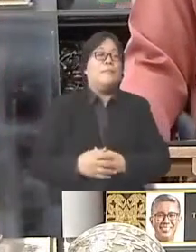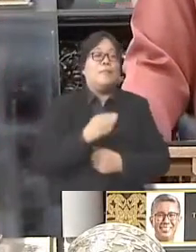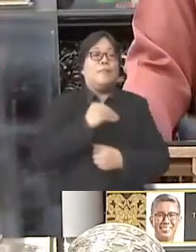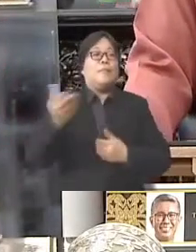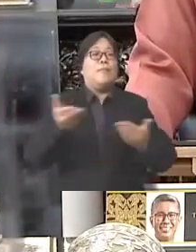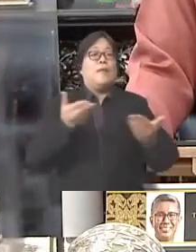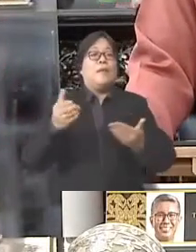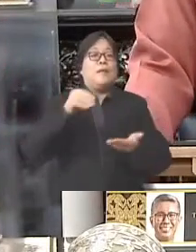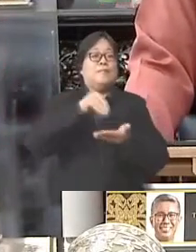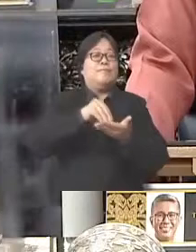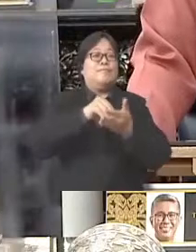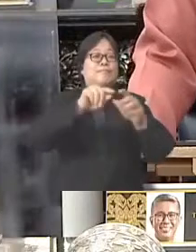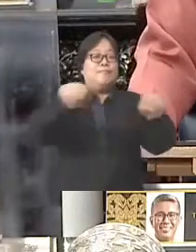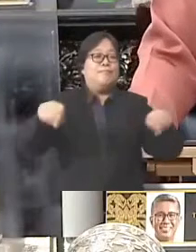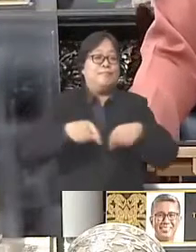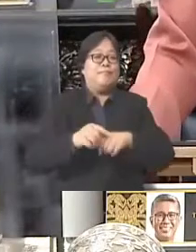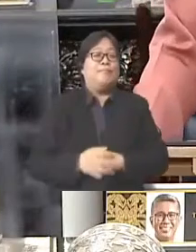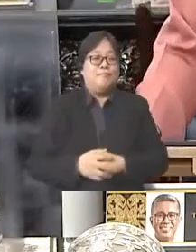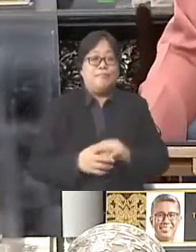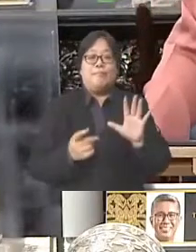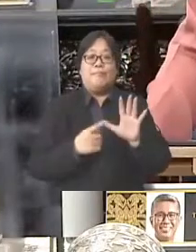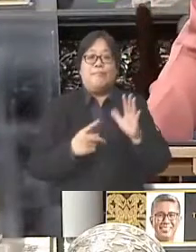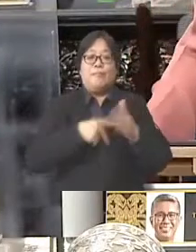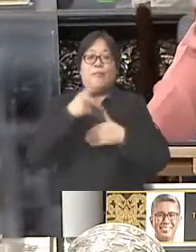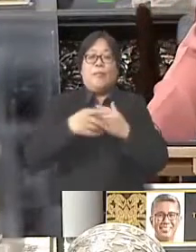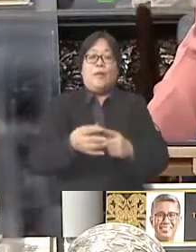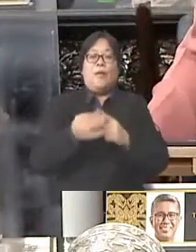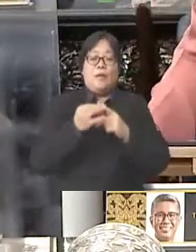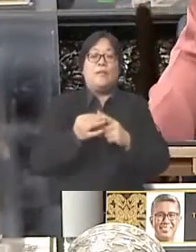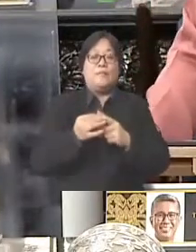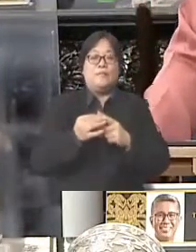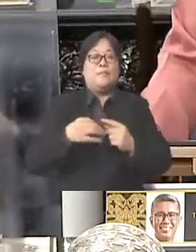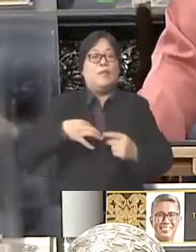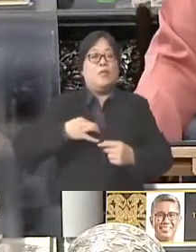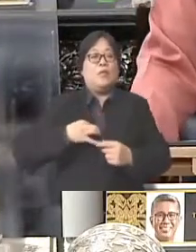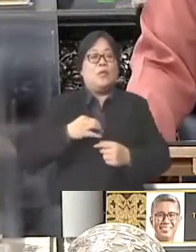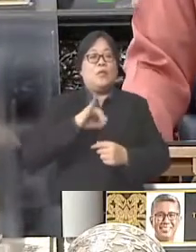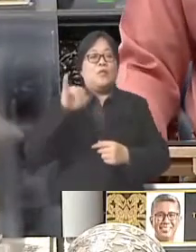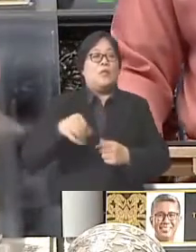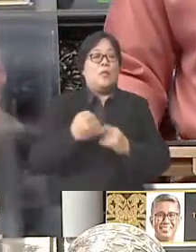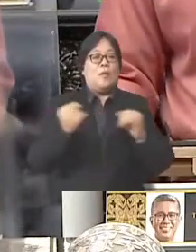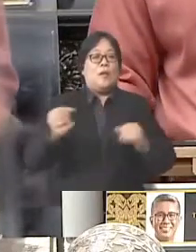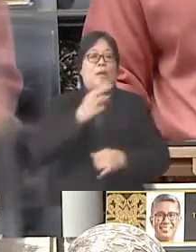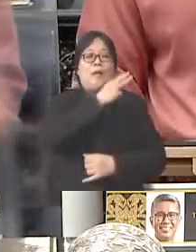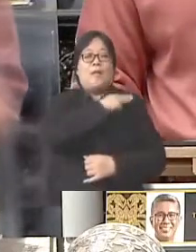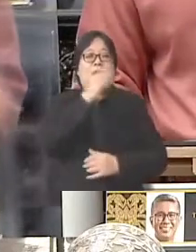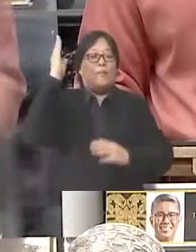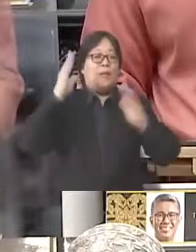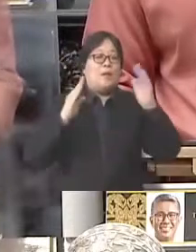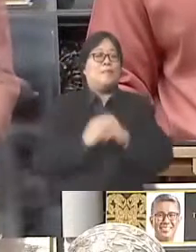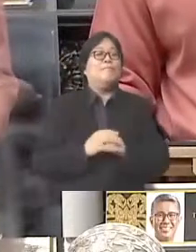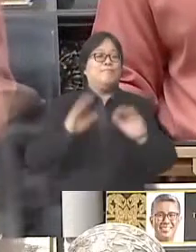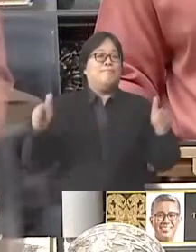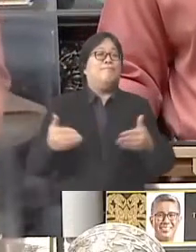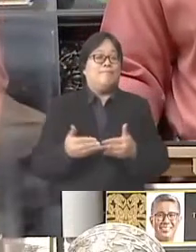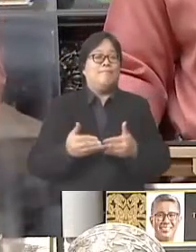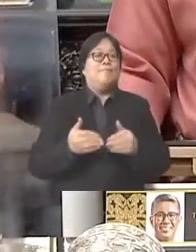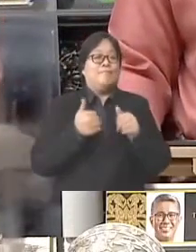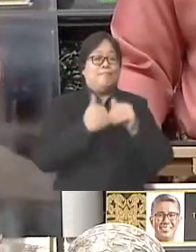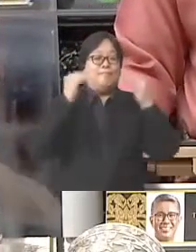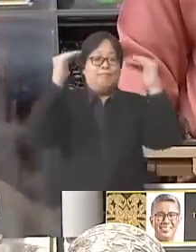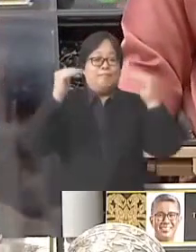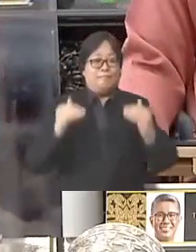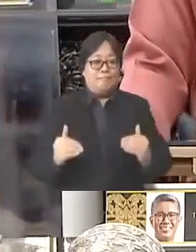serta peringatan logistik kelima program has pengakuan syukril jabatan kastam diraja Malaysia diperkenalkan secara